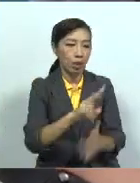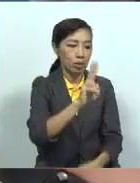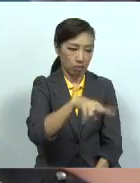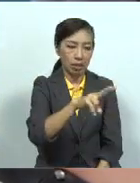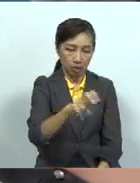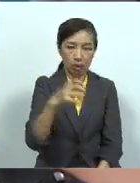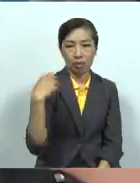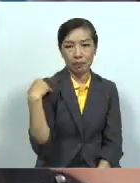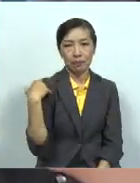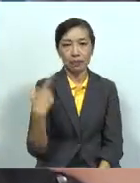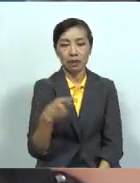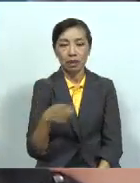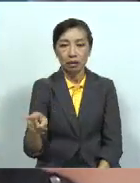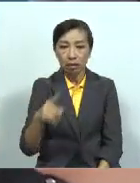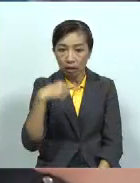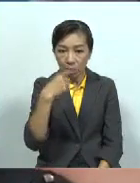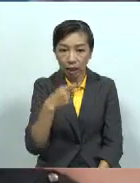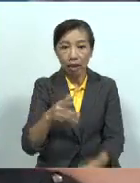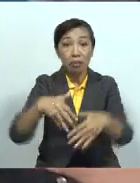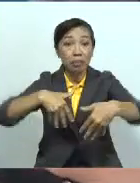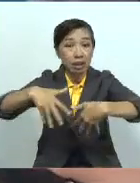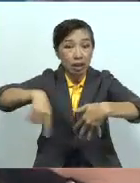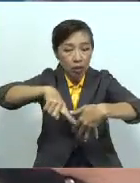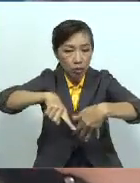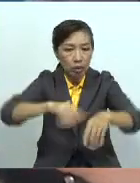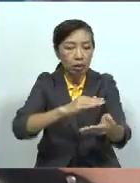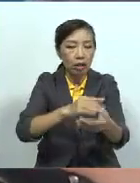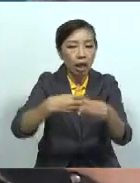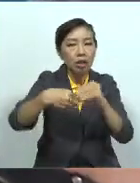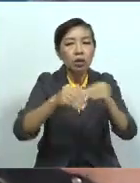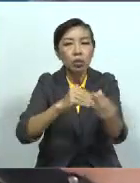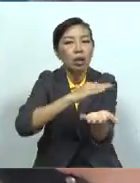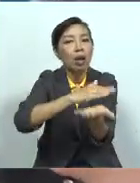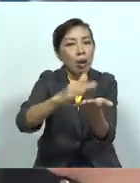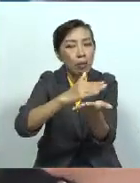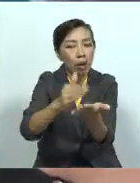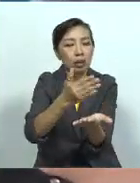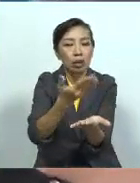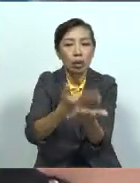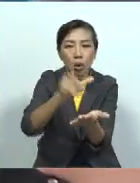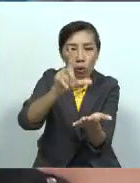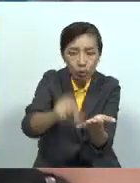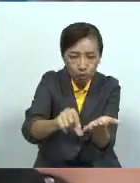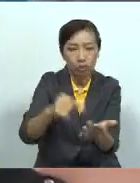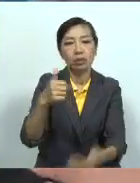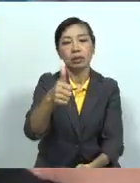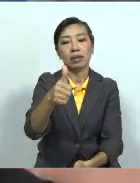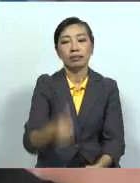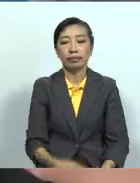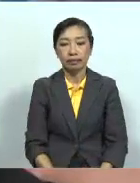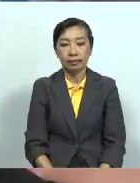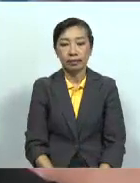าในเรื่องของการผ่อนสำหรับรายย่อยก็เป็นการผ่อนปลนให้ผ่อนได้น้อยลงนะครับแล้ว